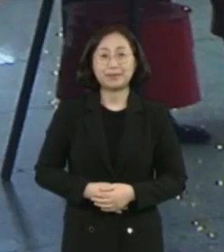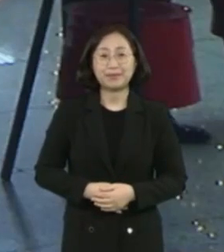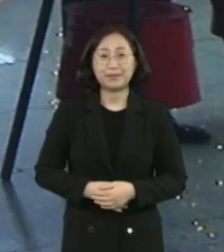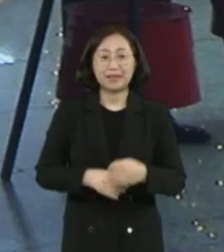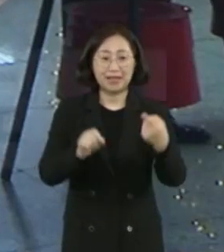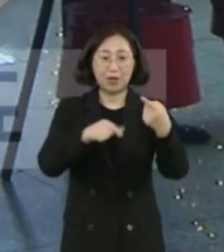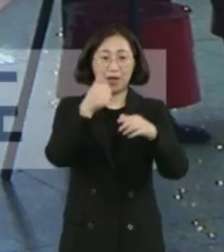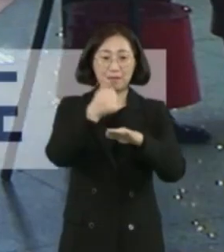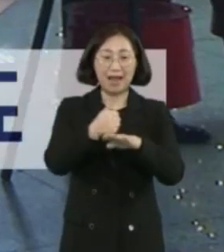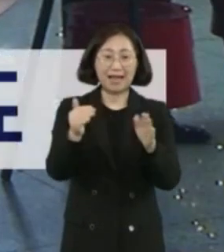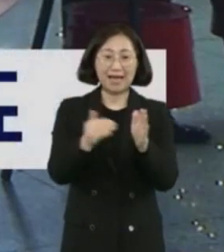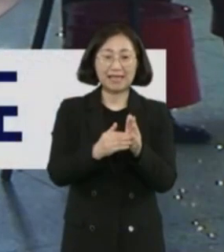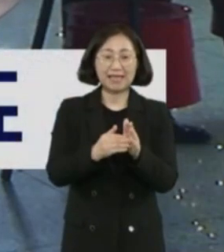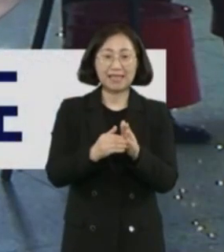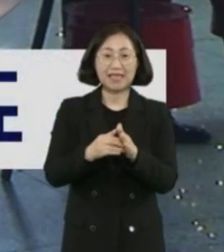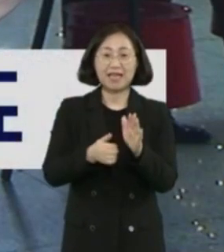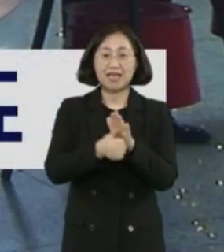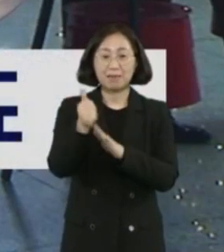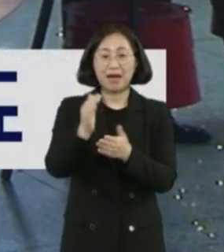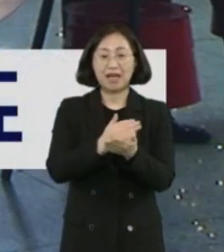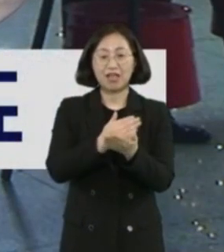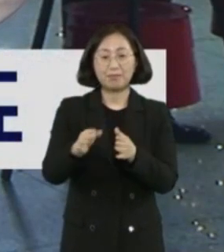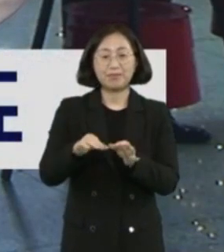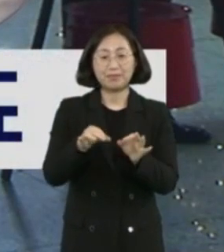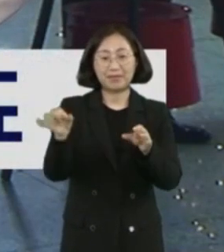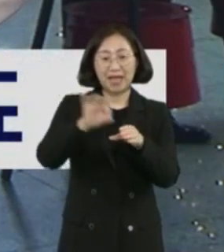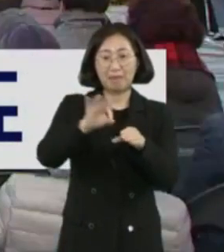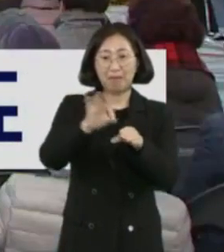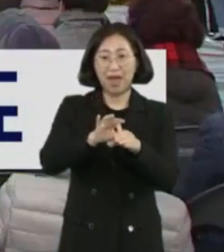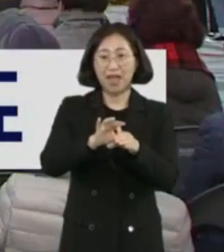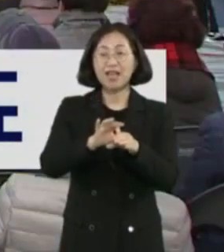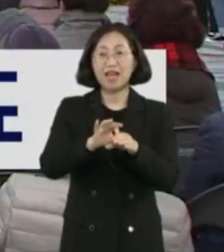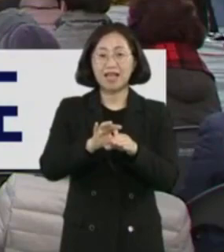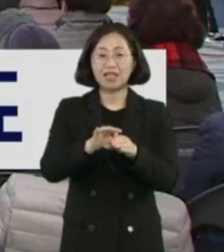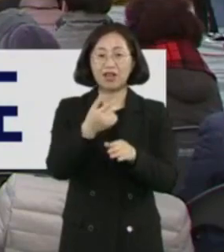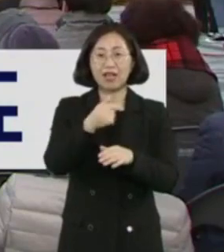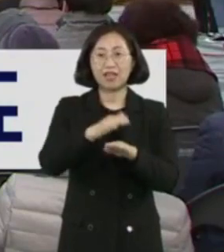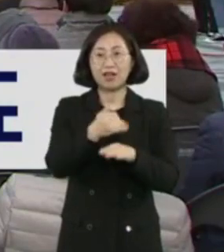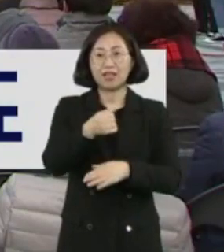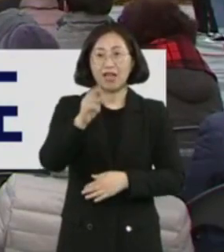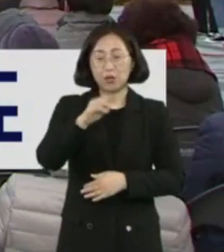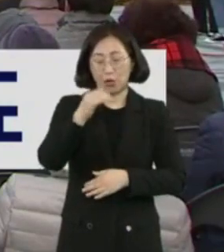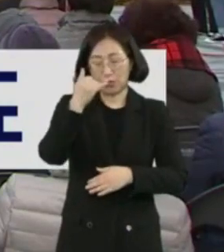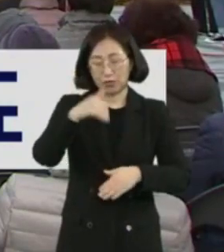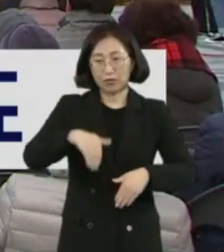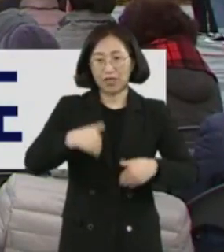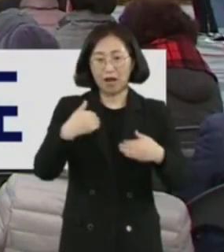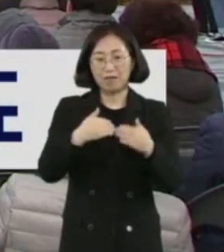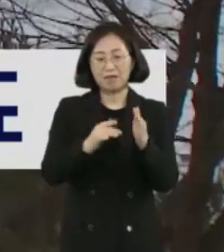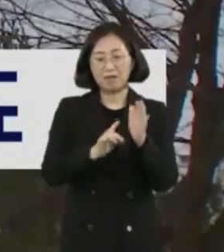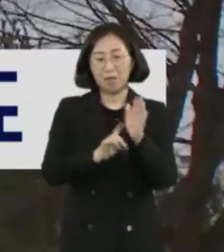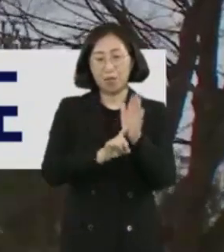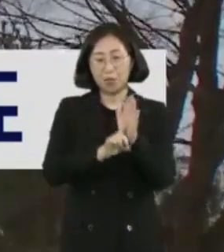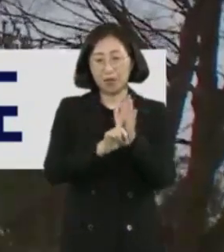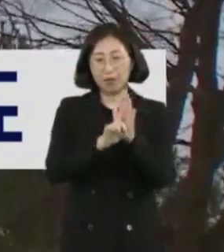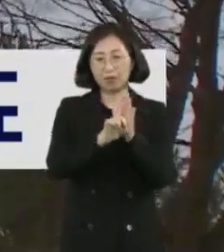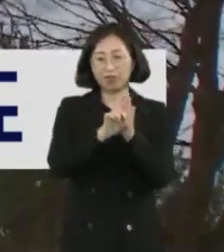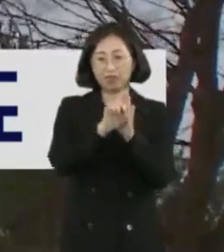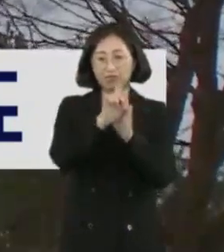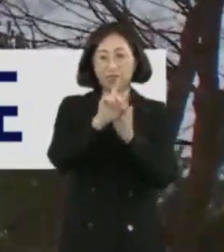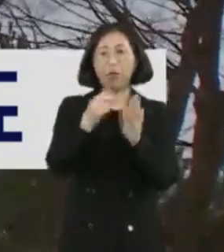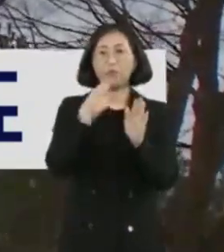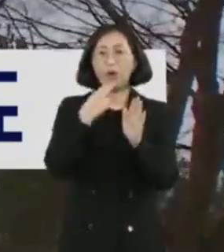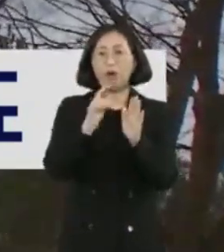이달 말까지 이어지는 희망 나눔 캠페인에서 대전과 세종 지역 사랑의 온도탑 수은주가 좀처럼 오르지 않고